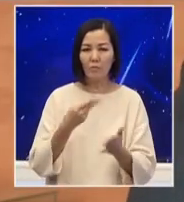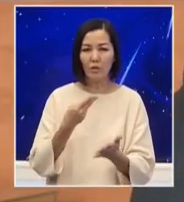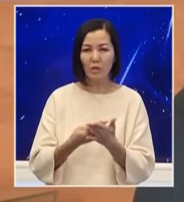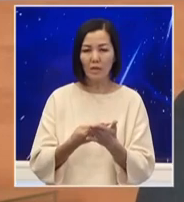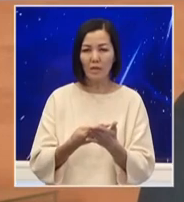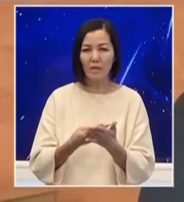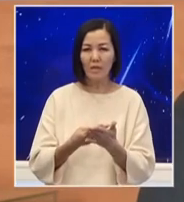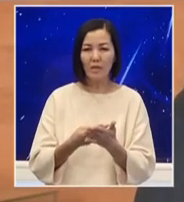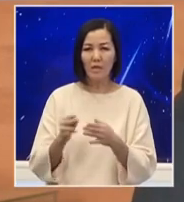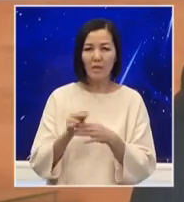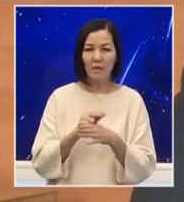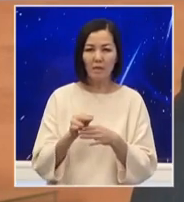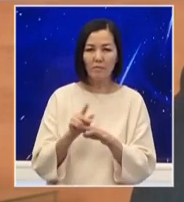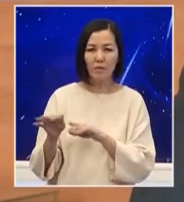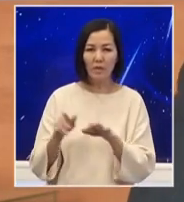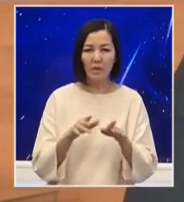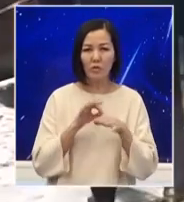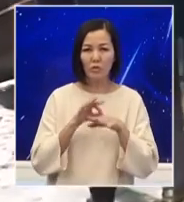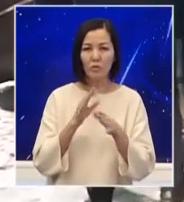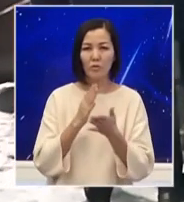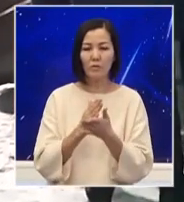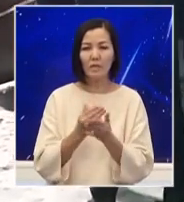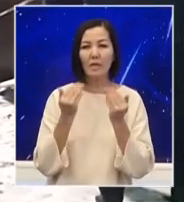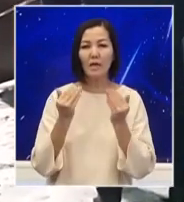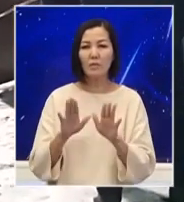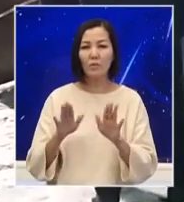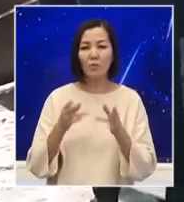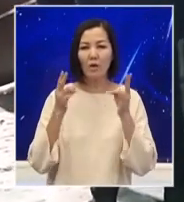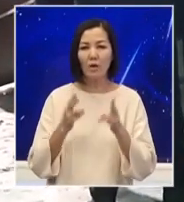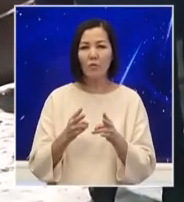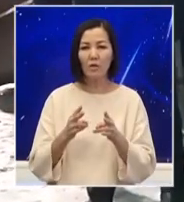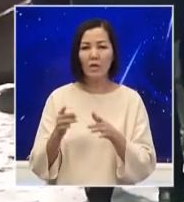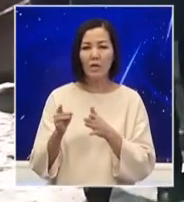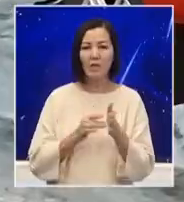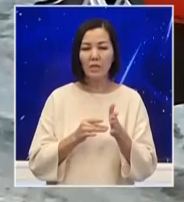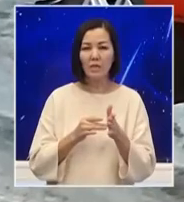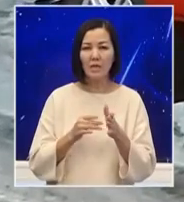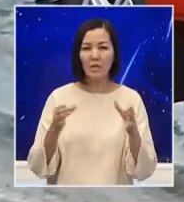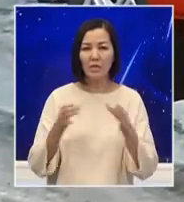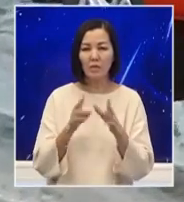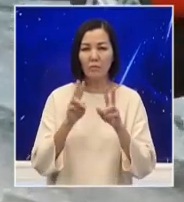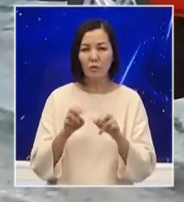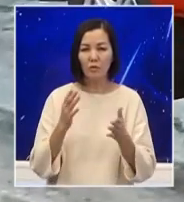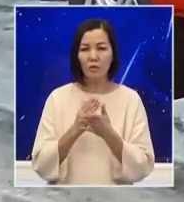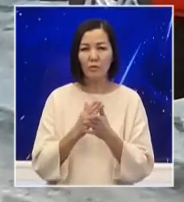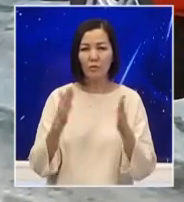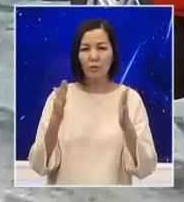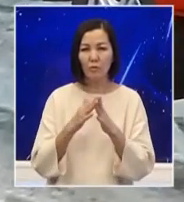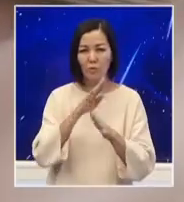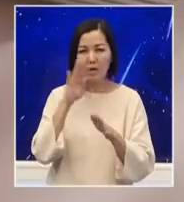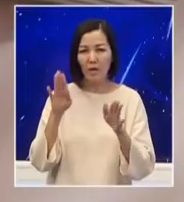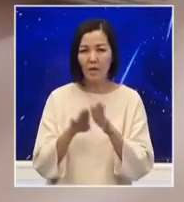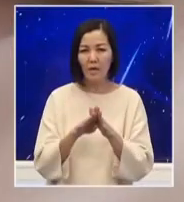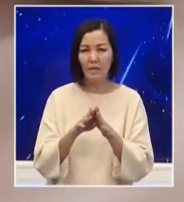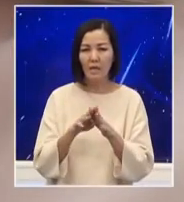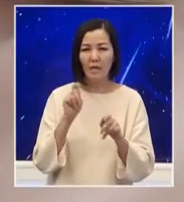ем шаралар қолданып жатыр. Қазір оқиға орнында жедел штаб жұмыс істеп жатыр. Олар үй қирандыларын аршып,